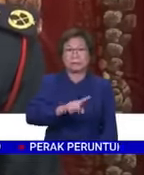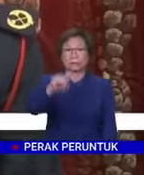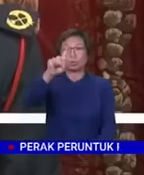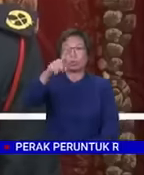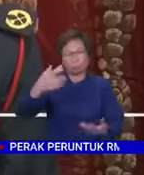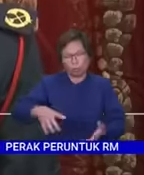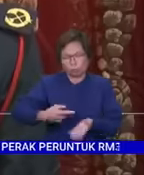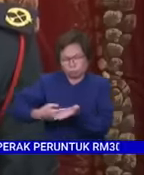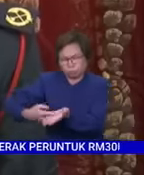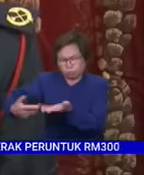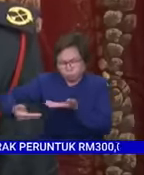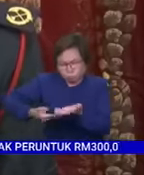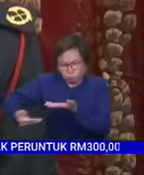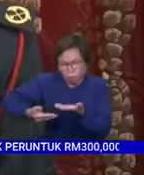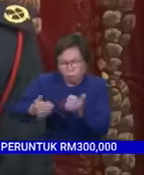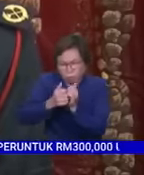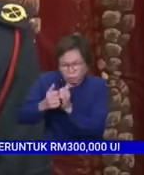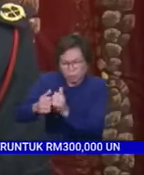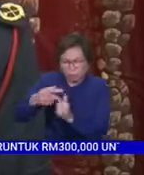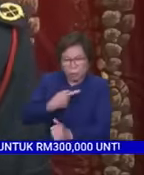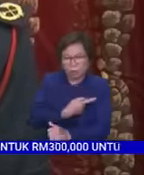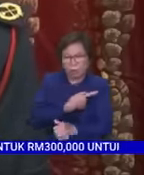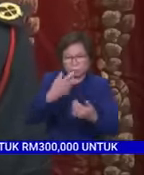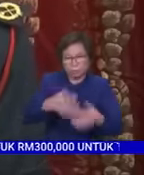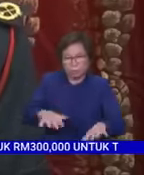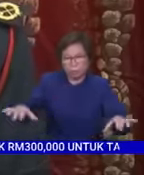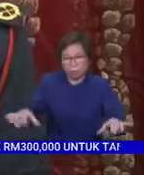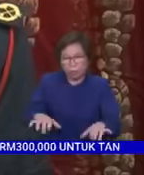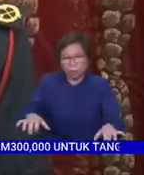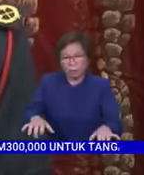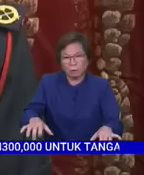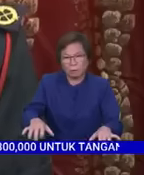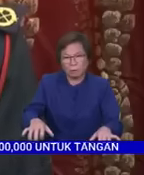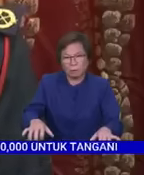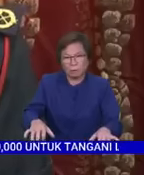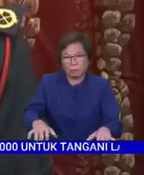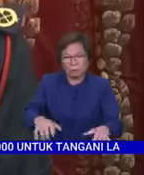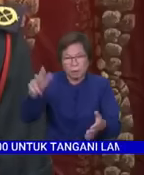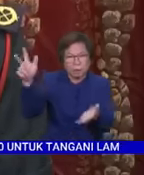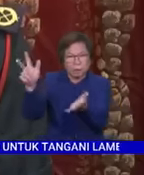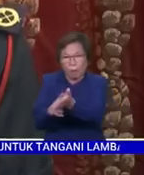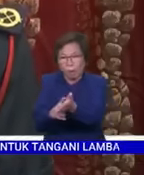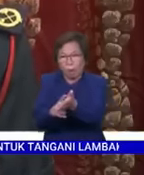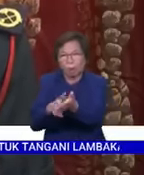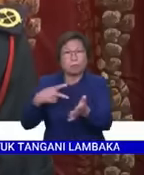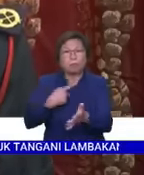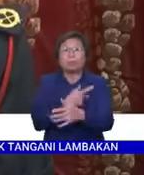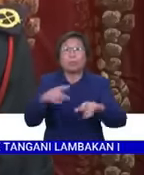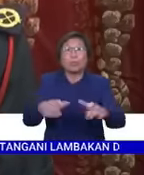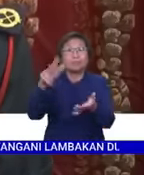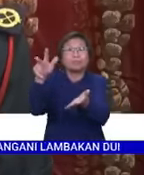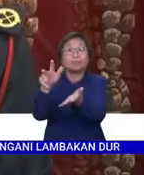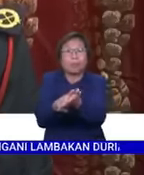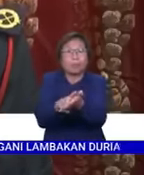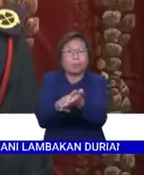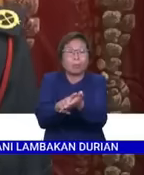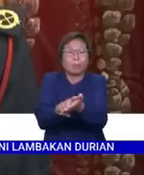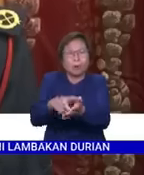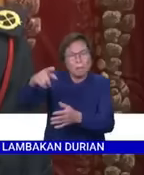dibincangkan bersama dan kami itulah ha membuatnya satu ketetapan Bahwa